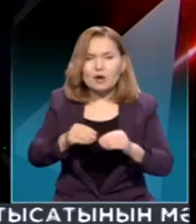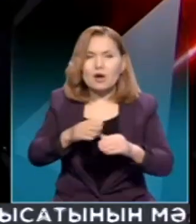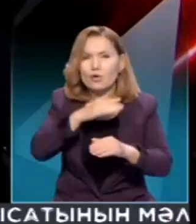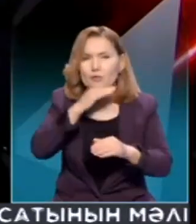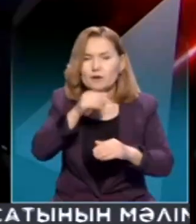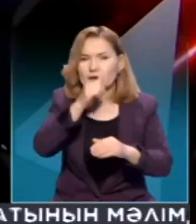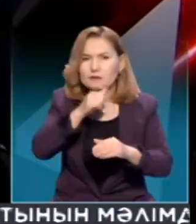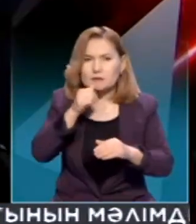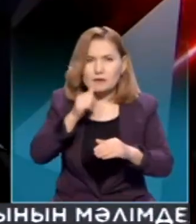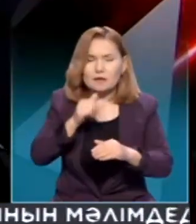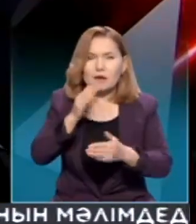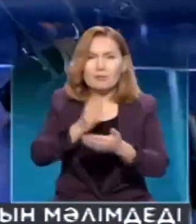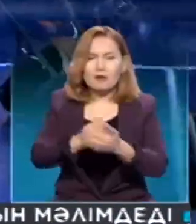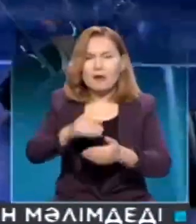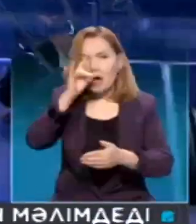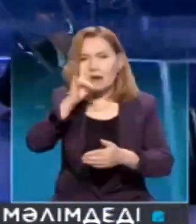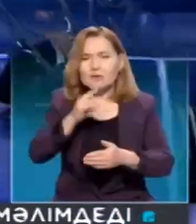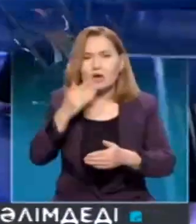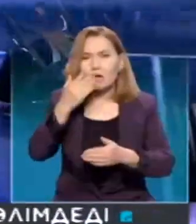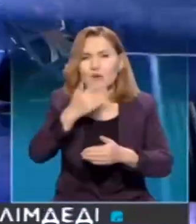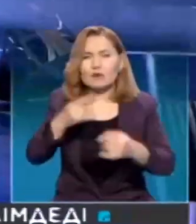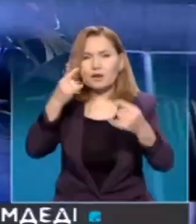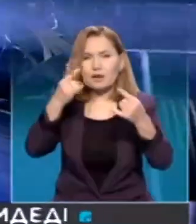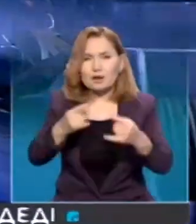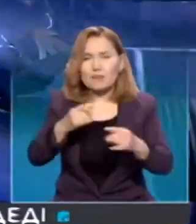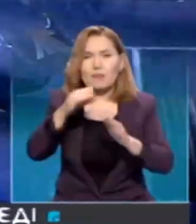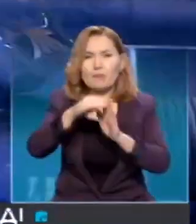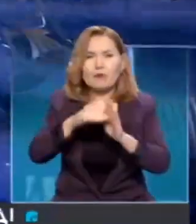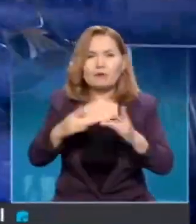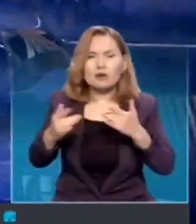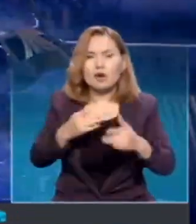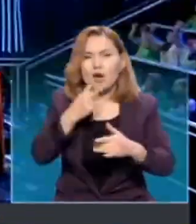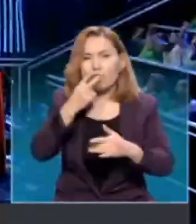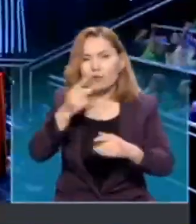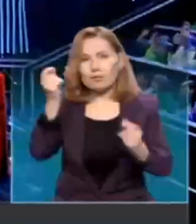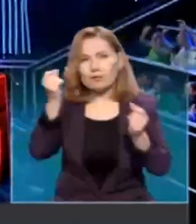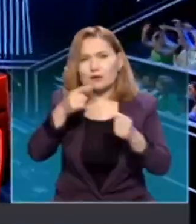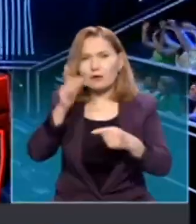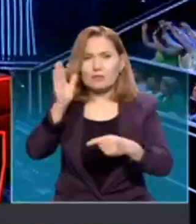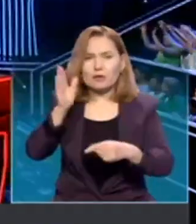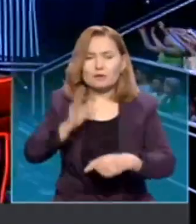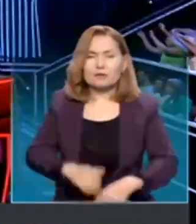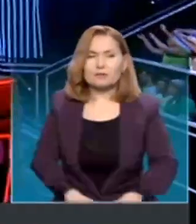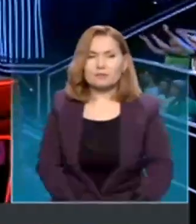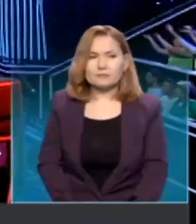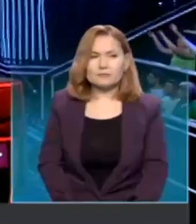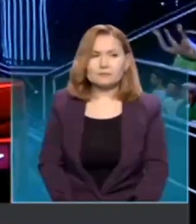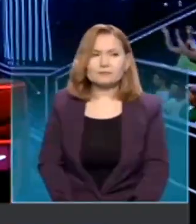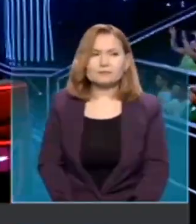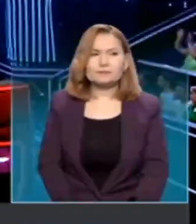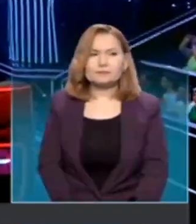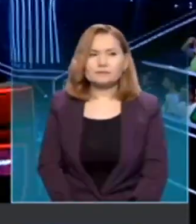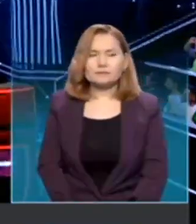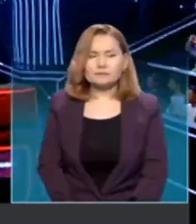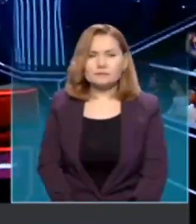бар, оны жуырда Қазақстан арнасынан көрсетілетін мега жобада білетін боласыздар. Серік Селеубайұлы, Гүлзат Таласова, Қазақстан ұлттық